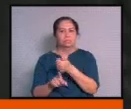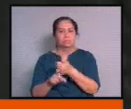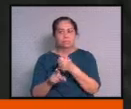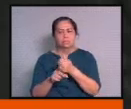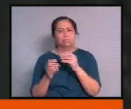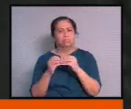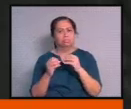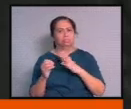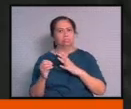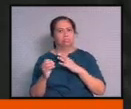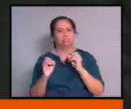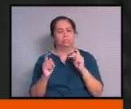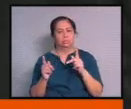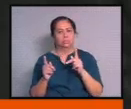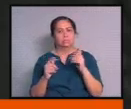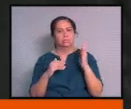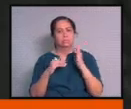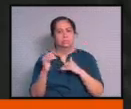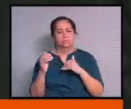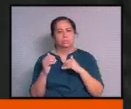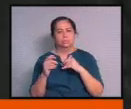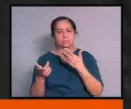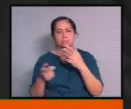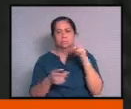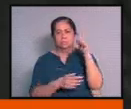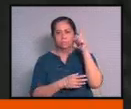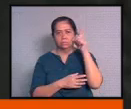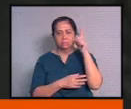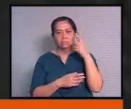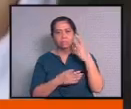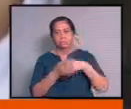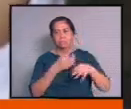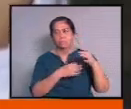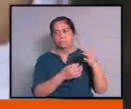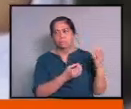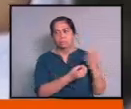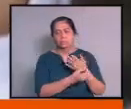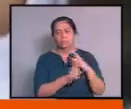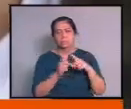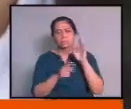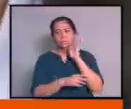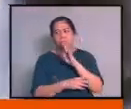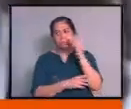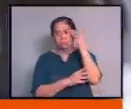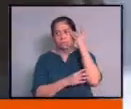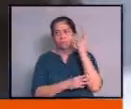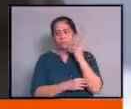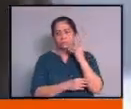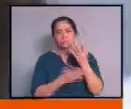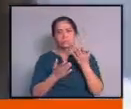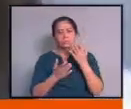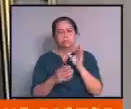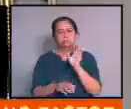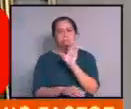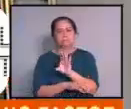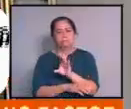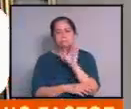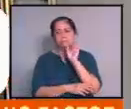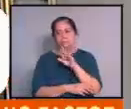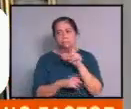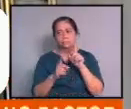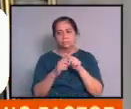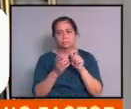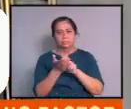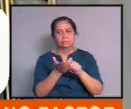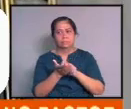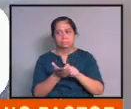Mas okay na raw sana yon kaysa raw si Cadet Lumbag ang ma-discharge. Pero ayon sa kuya ni Darwin, posibleng napilitan lang ang kapatid na